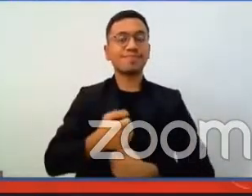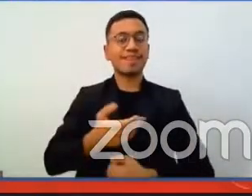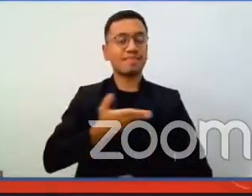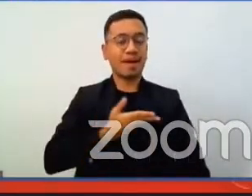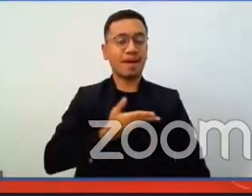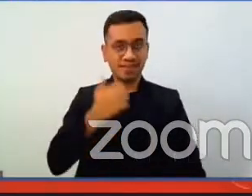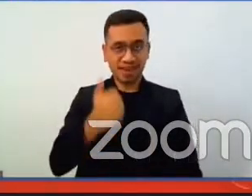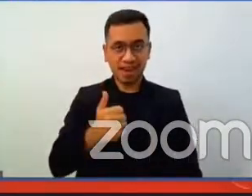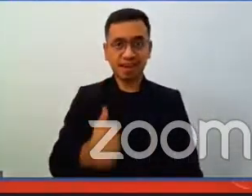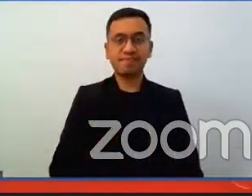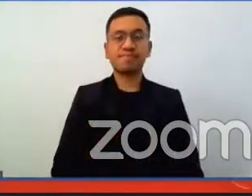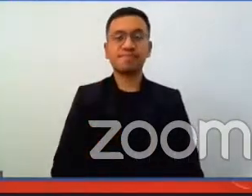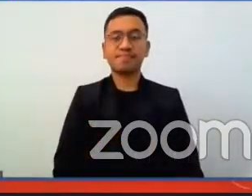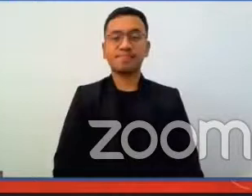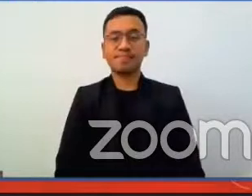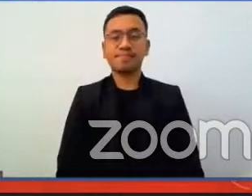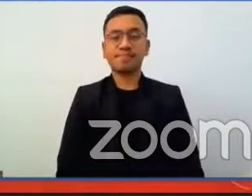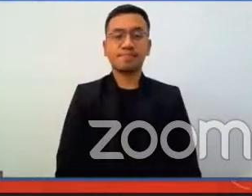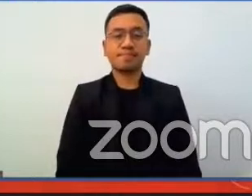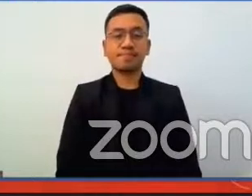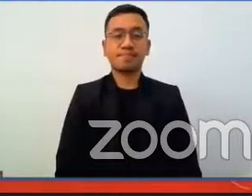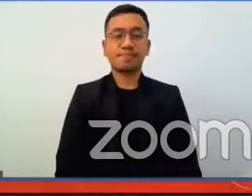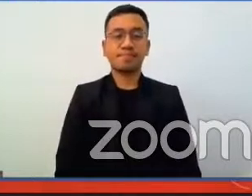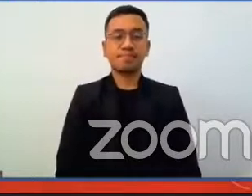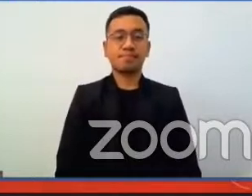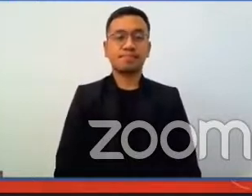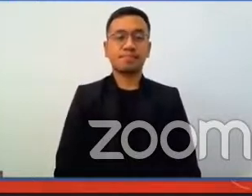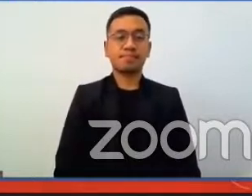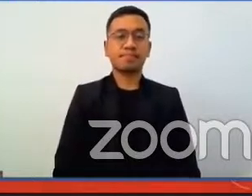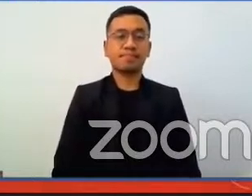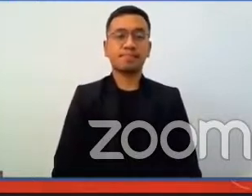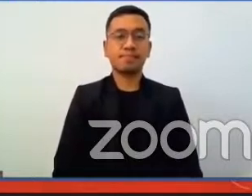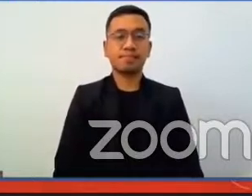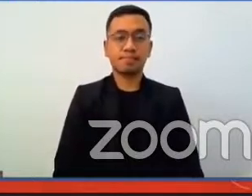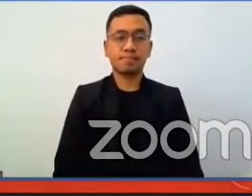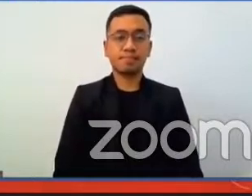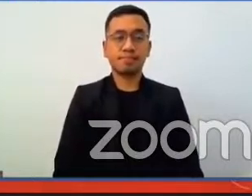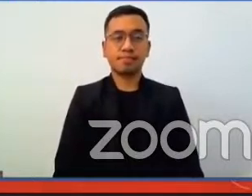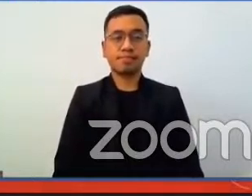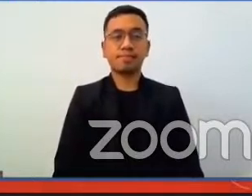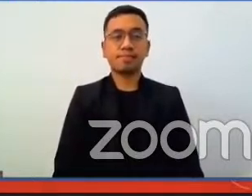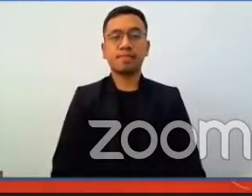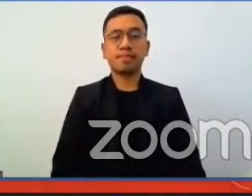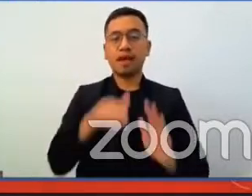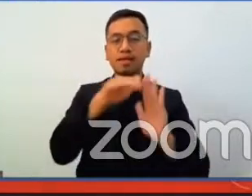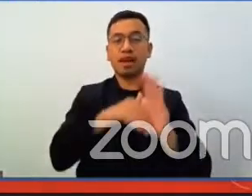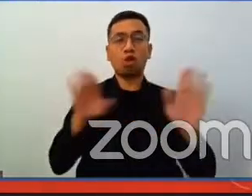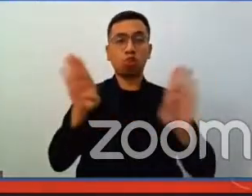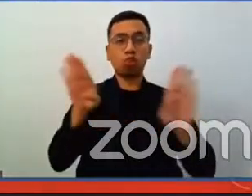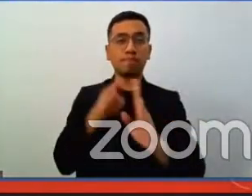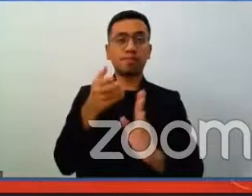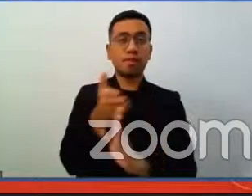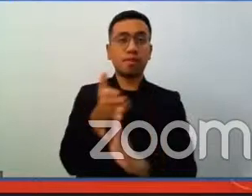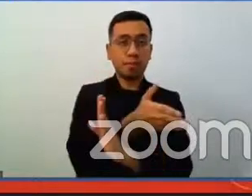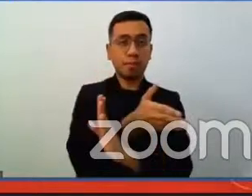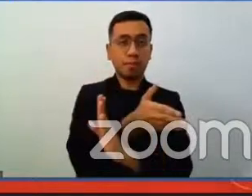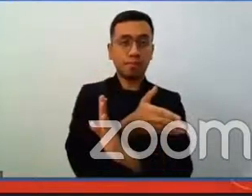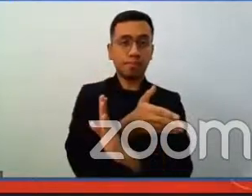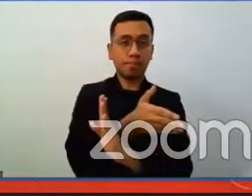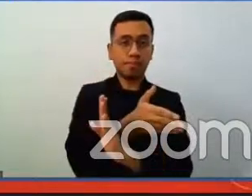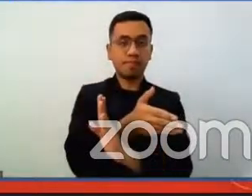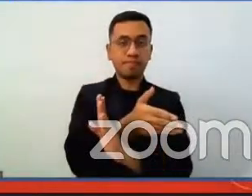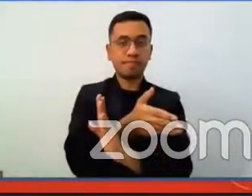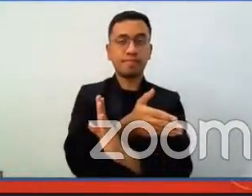dapat kita pahami Bapak Ibu. Dan sebelum menutup acara ini,